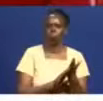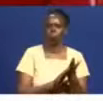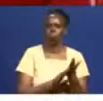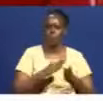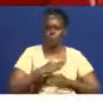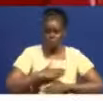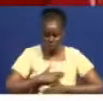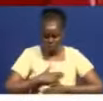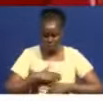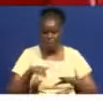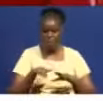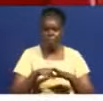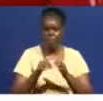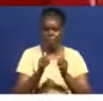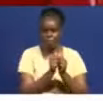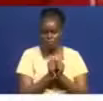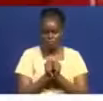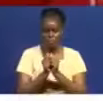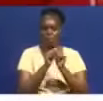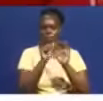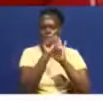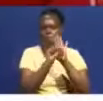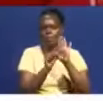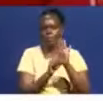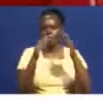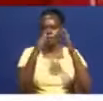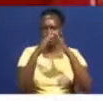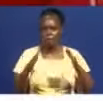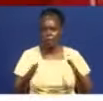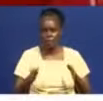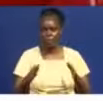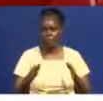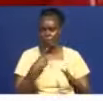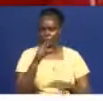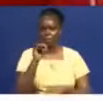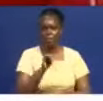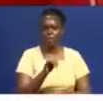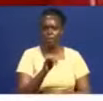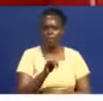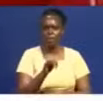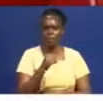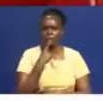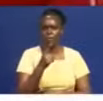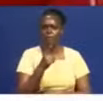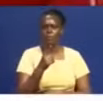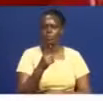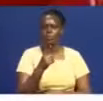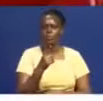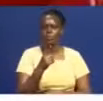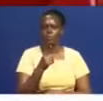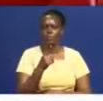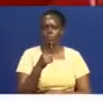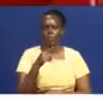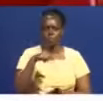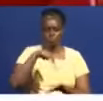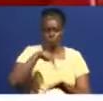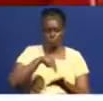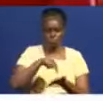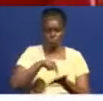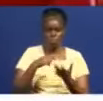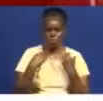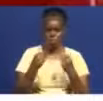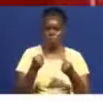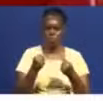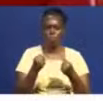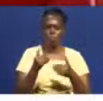wetu ambao tulikuwa nao State House. Na mimi nasema, Bispika, nimeambiwa Miraji, msimamo wako mkali kusimama nyuma